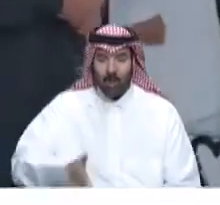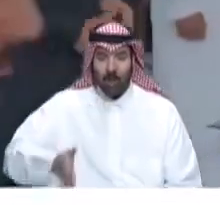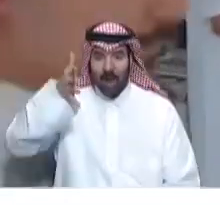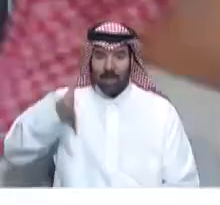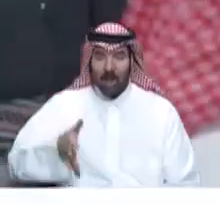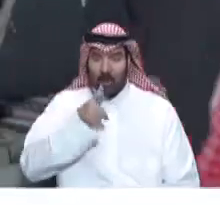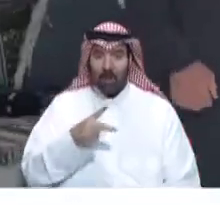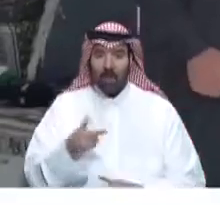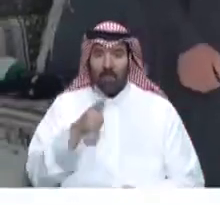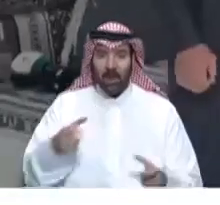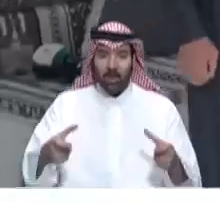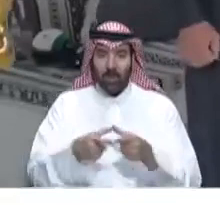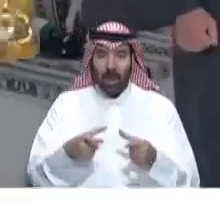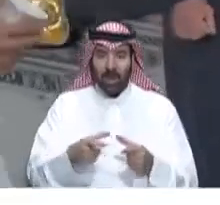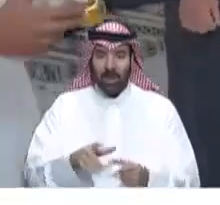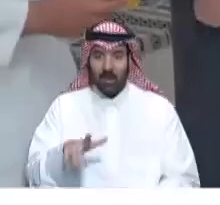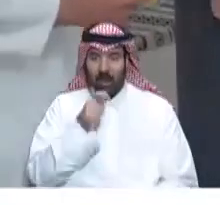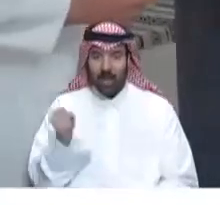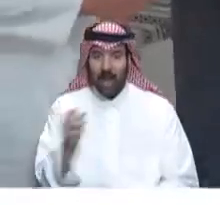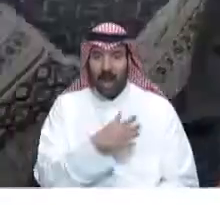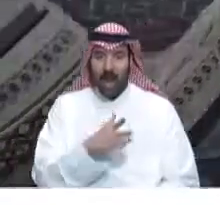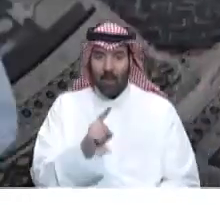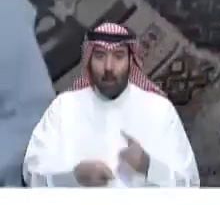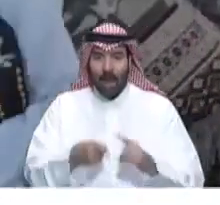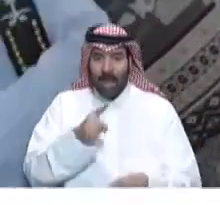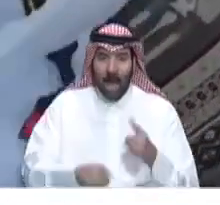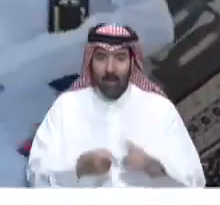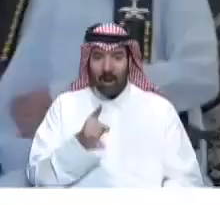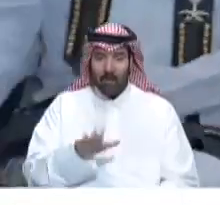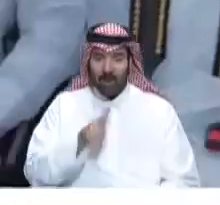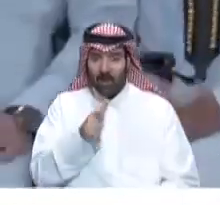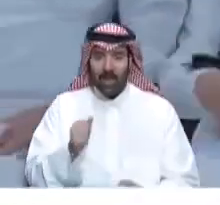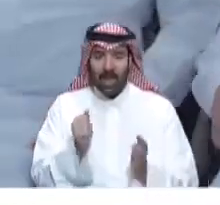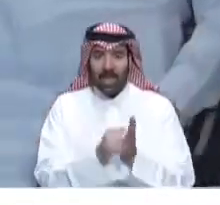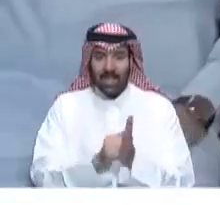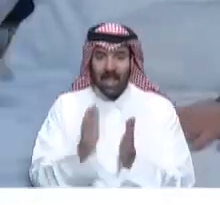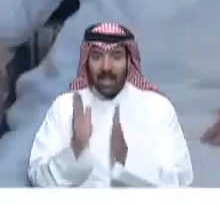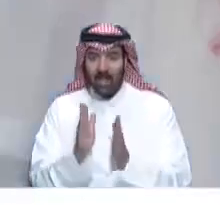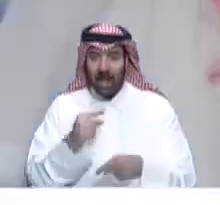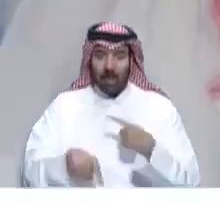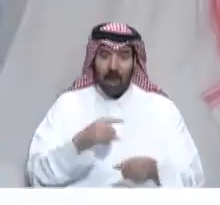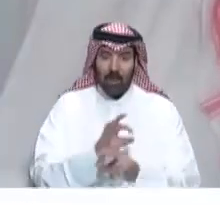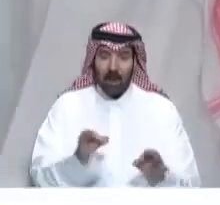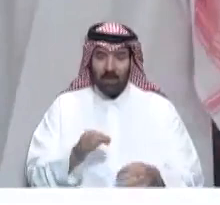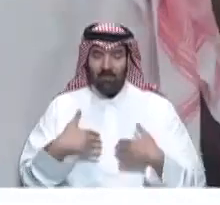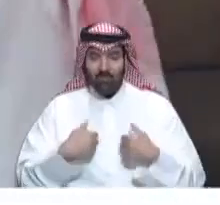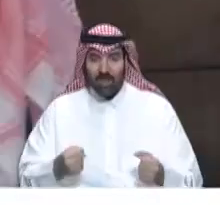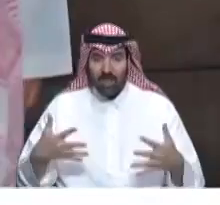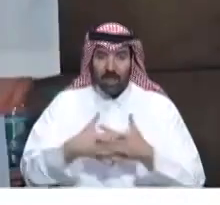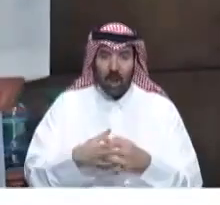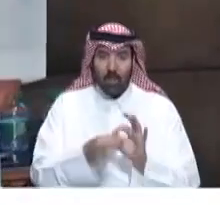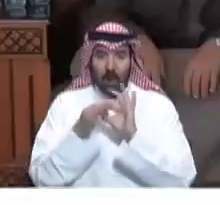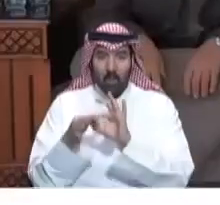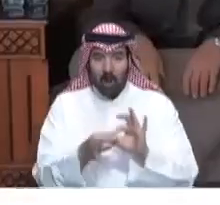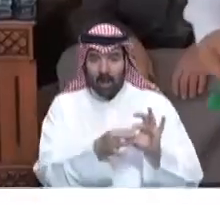وصغار. يجتمع الأهالي والأقارب والأصدقاء وكذلك الجيران معا في صور تؤكد عمق الترابط